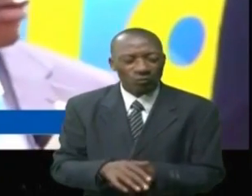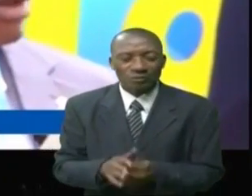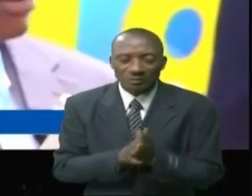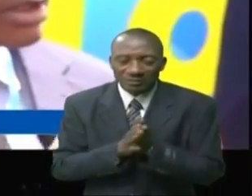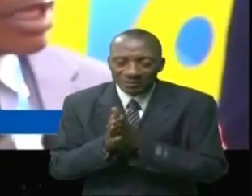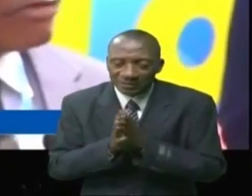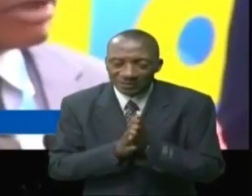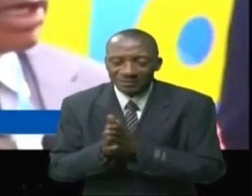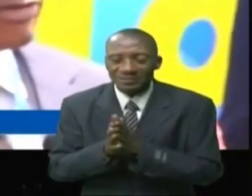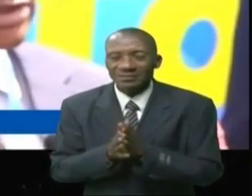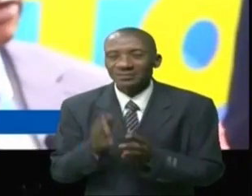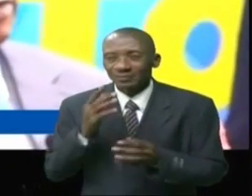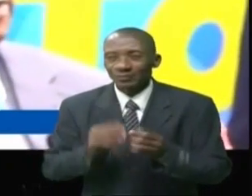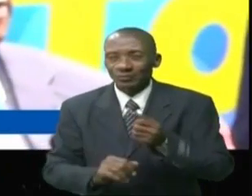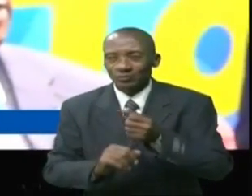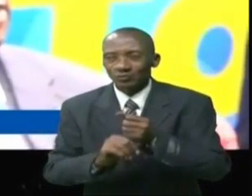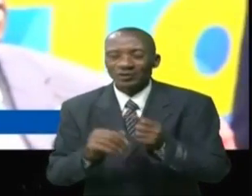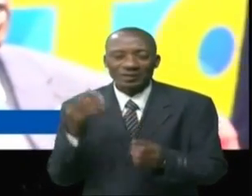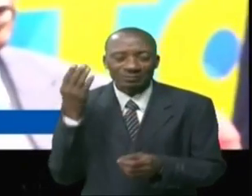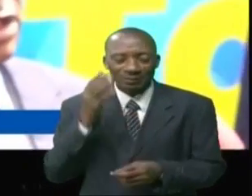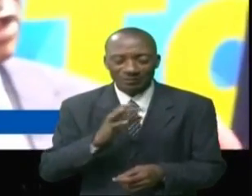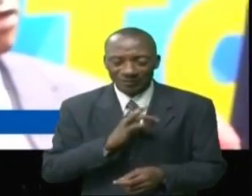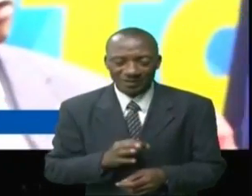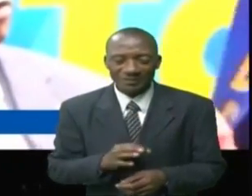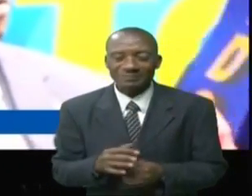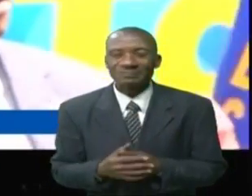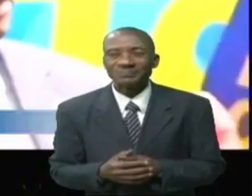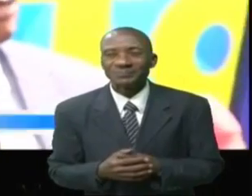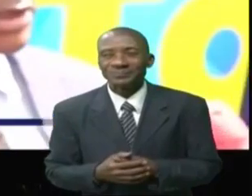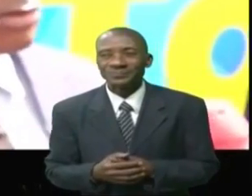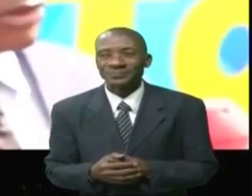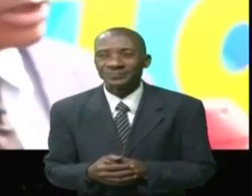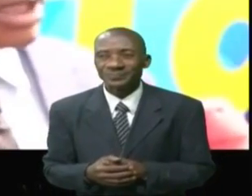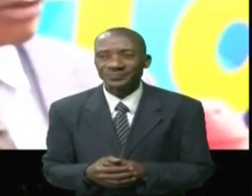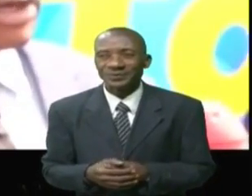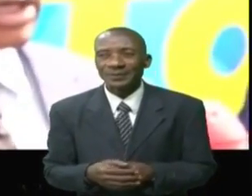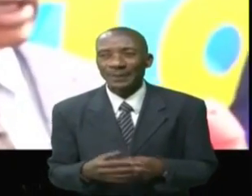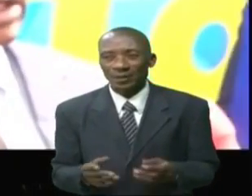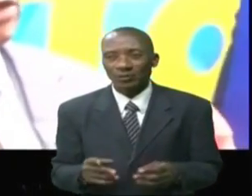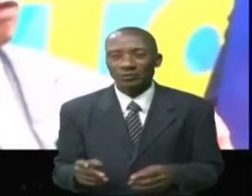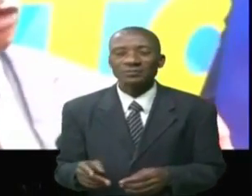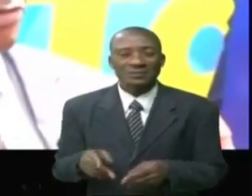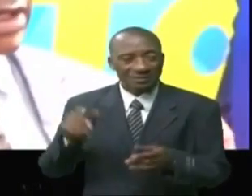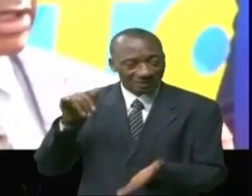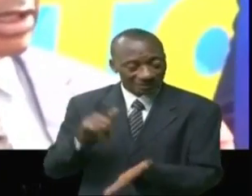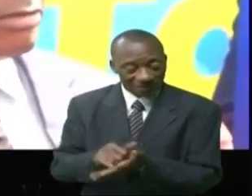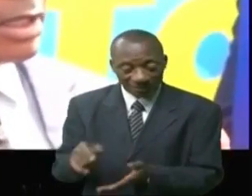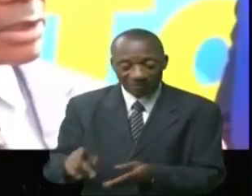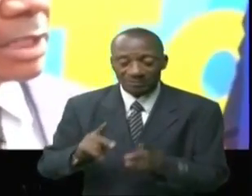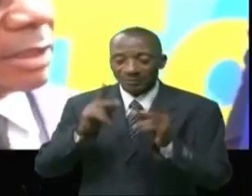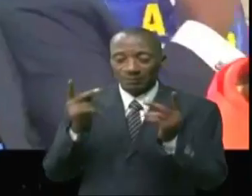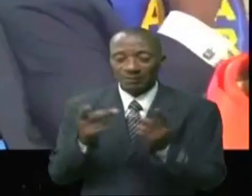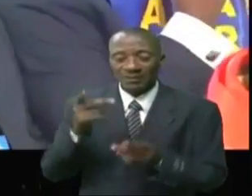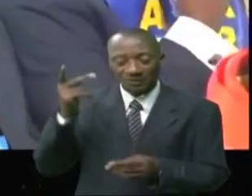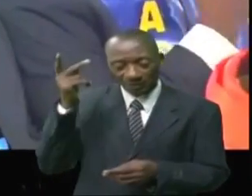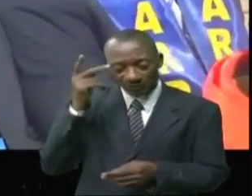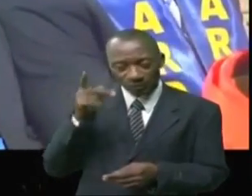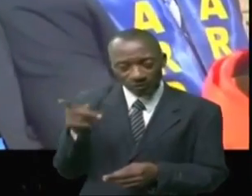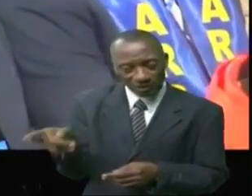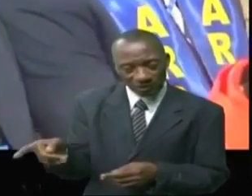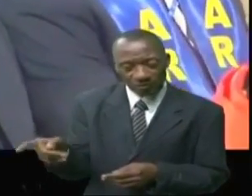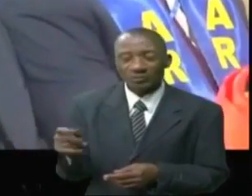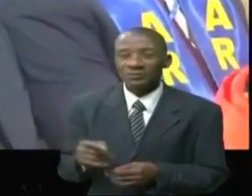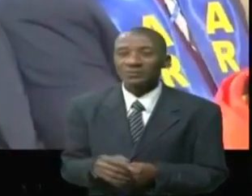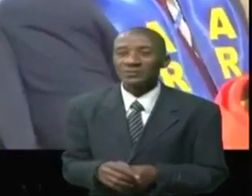nous sommes presque à la finale parce que les gens, les partis politiques en ont parlé, les regroupements ont parlé. Maintenant, c'est la grande famille qui s'est